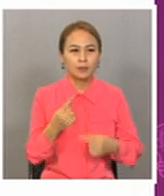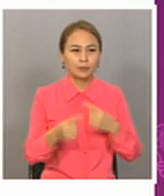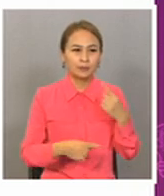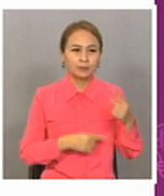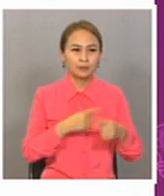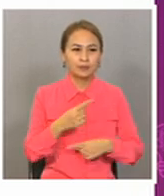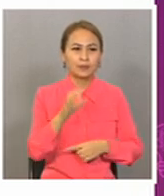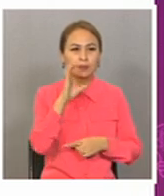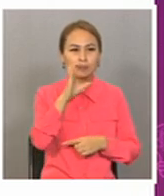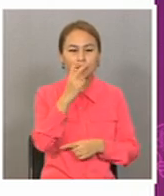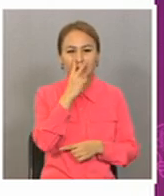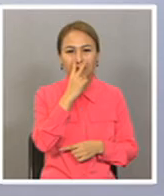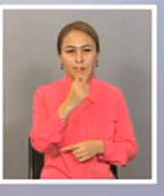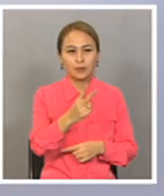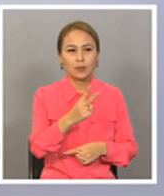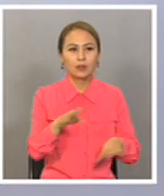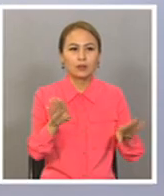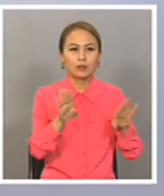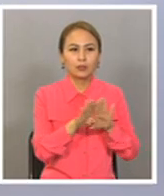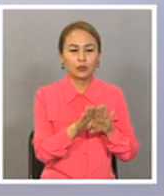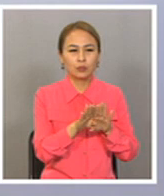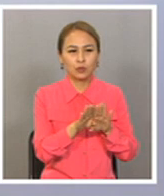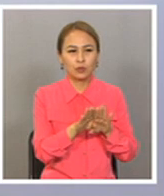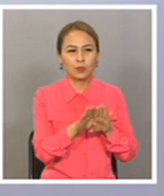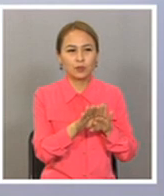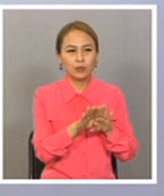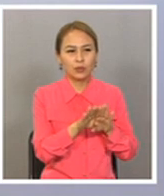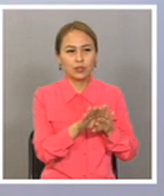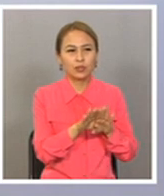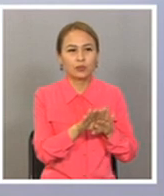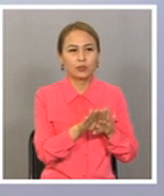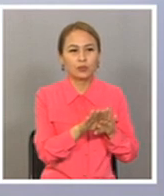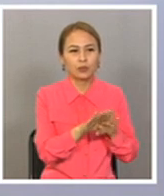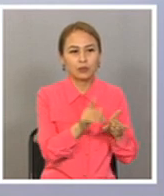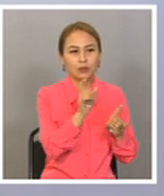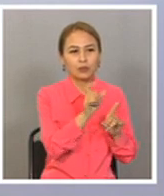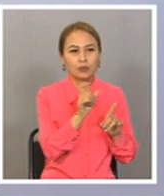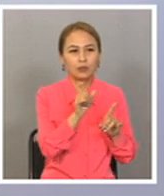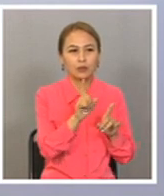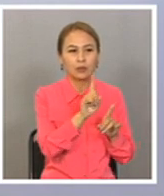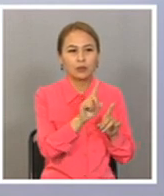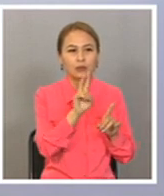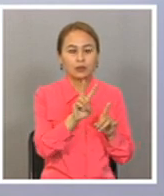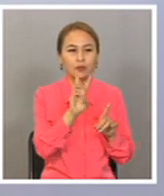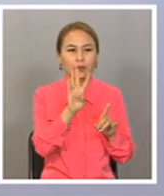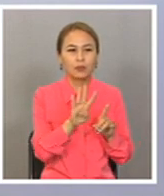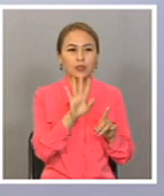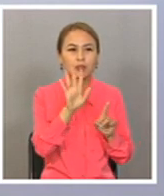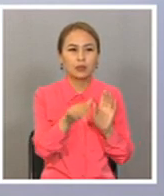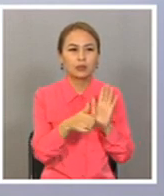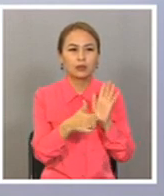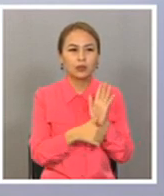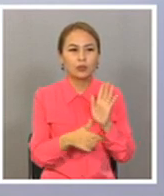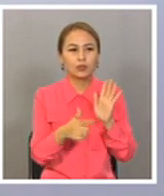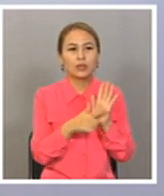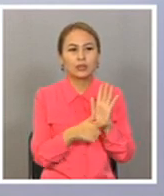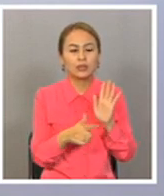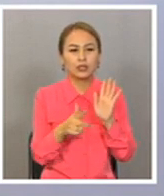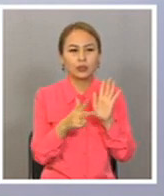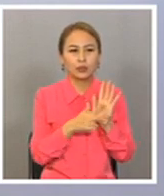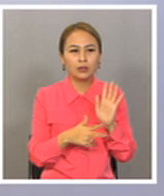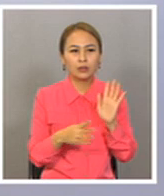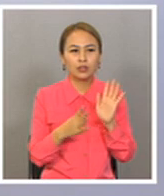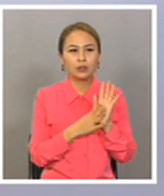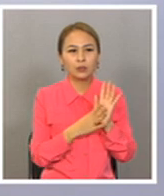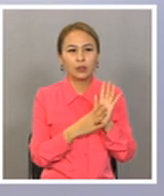C-ға қараймыз. Бұнда да балалар қарайық. 0 бүтін 10-нан 1-ден 1, 2, 3, 4, 5, 6, 7, 8, 9